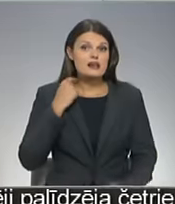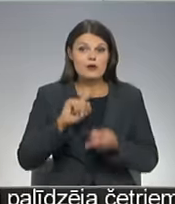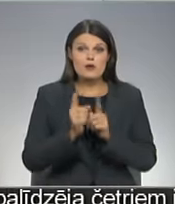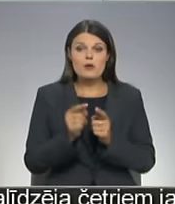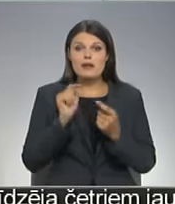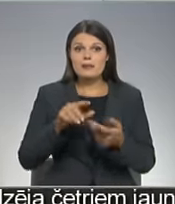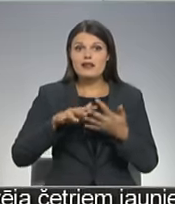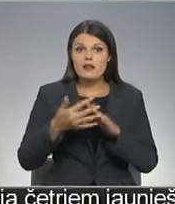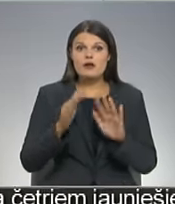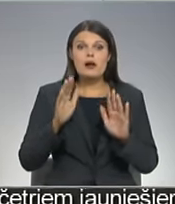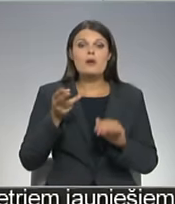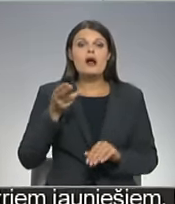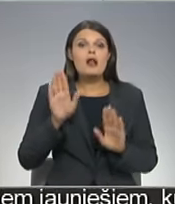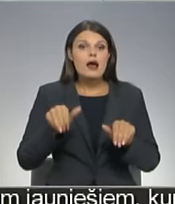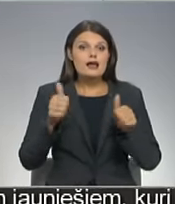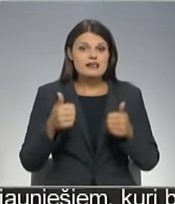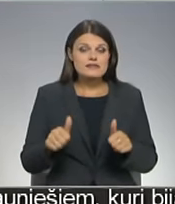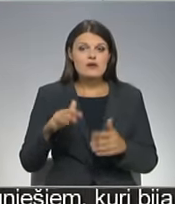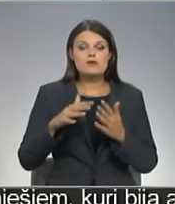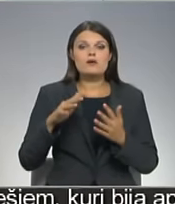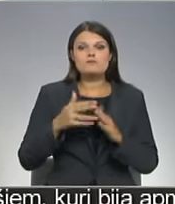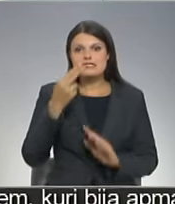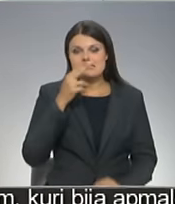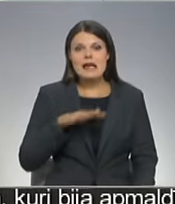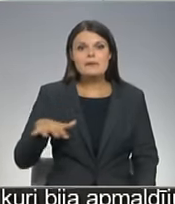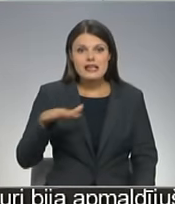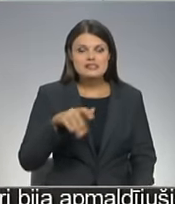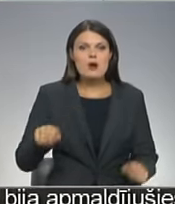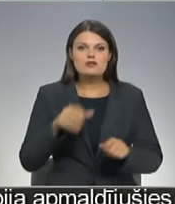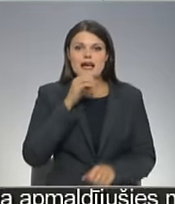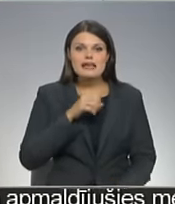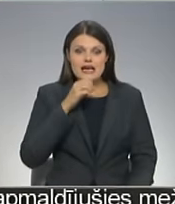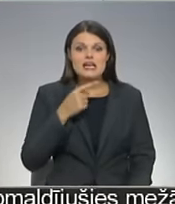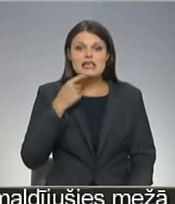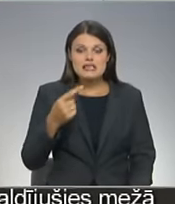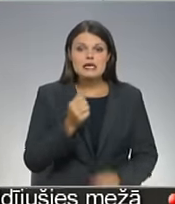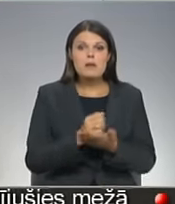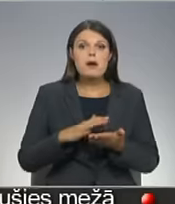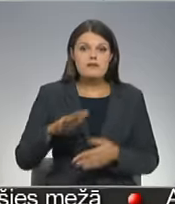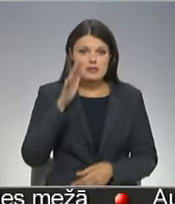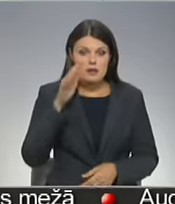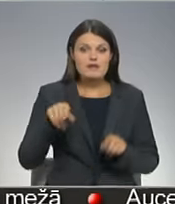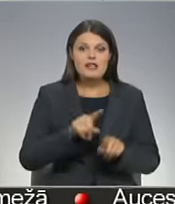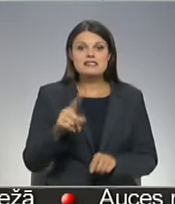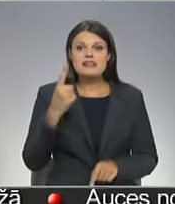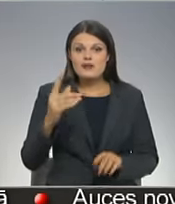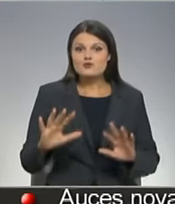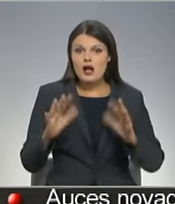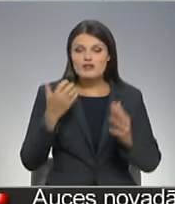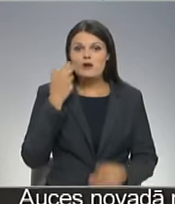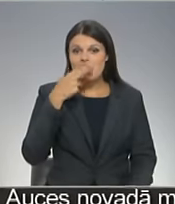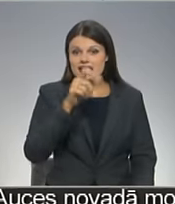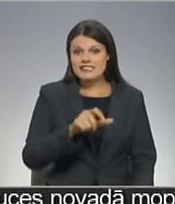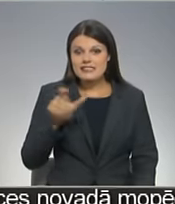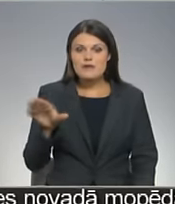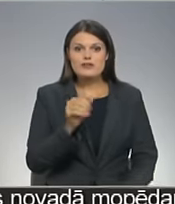Rīgu nomaina pret laukiem, izveido saimniecību un audzē kazas. Kā uzsver Jumurdas pagasta pārvaldē, šis ir viens no gadījumiem, kad